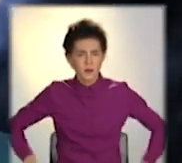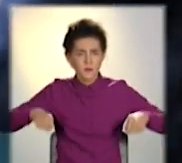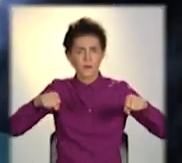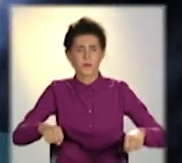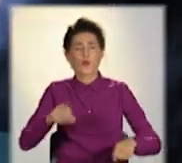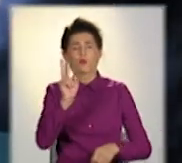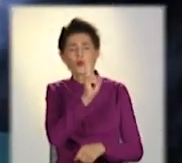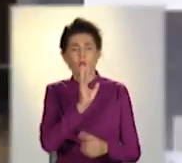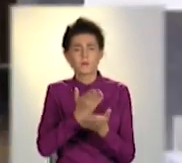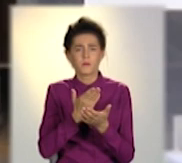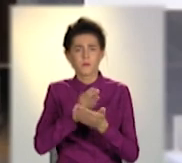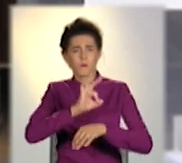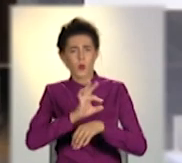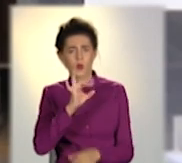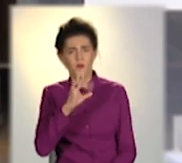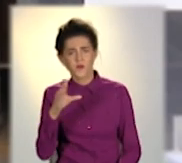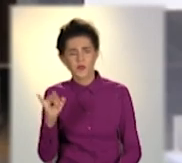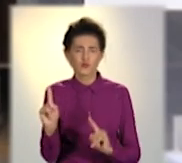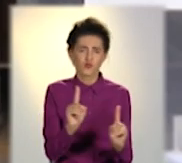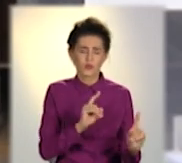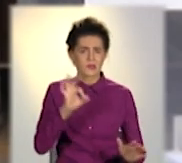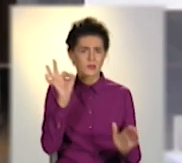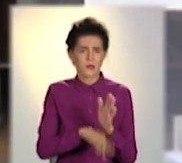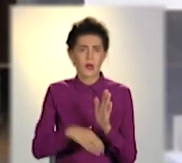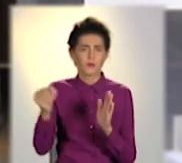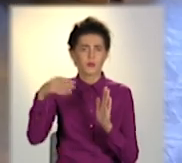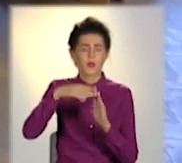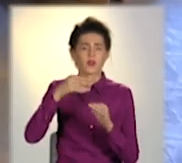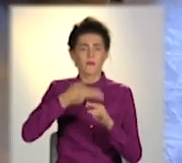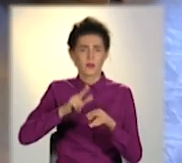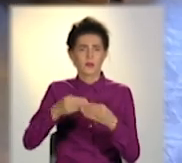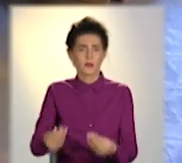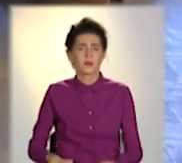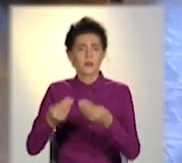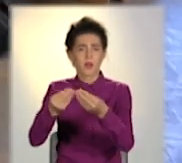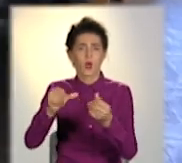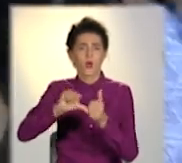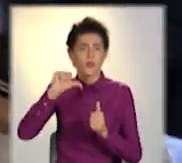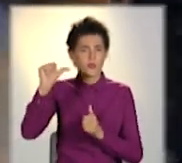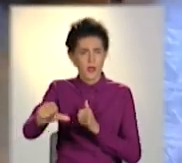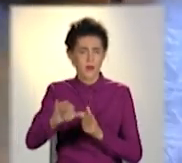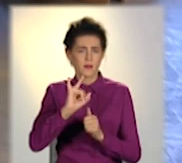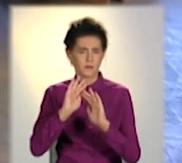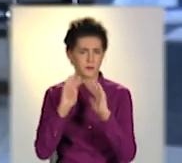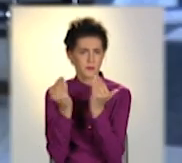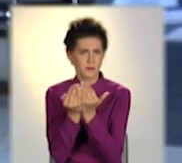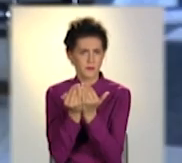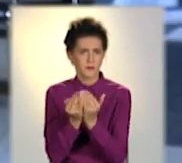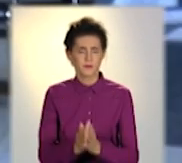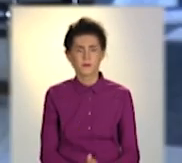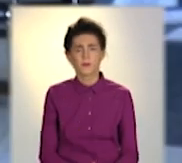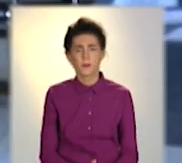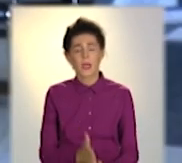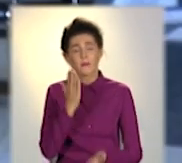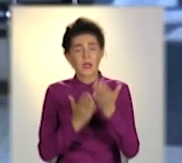кого будуть симптоми респіраторного захворювання, бюлетені отримають. Для них встановлять окремі урни та кабінки. Навіть якщо